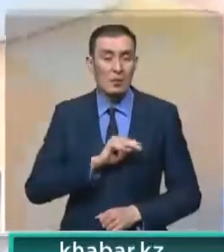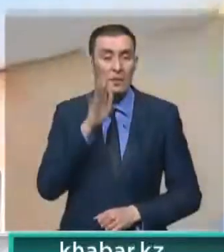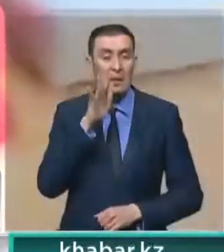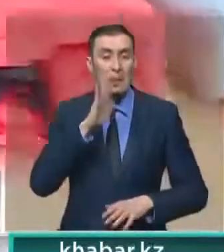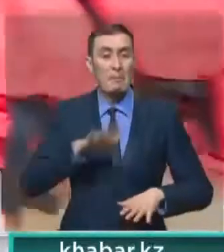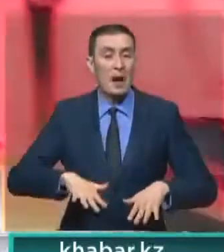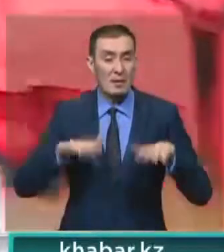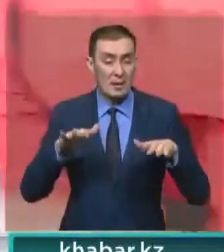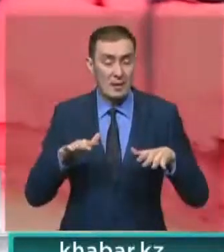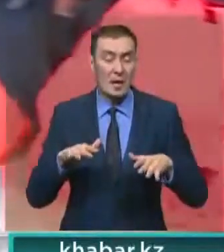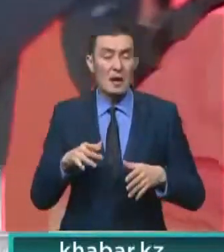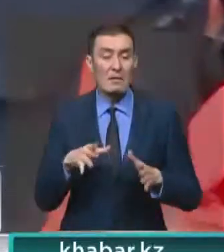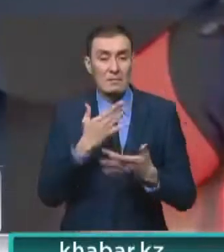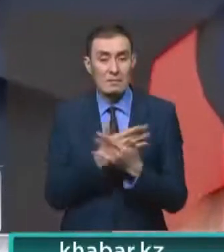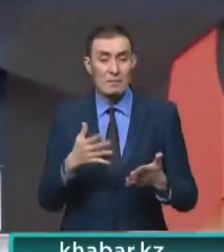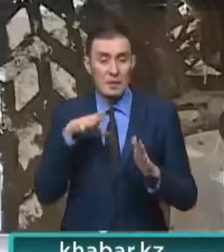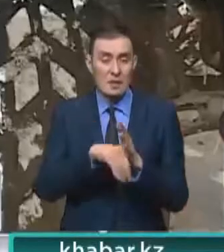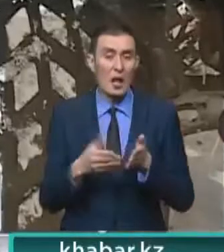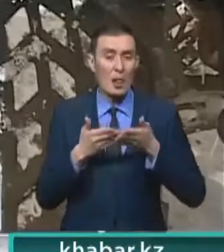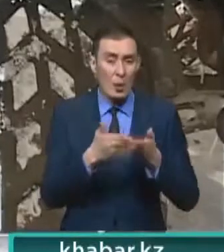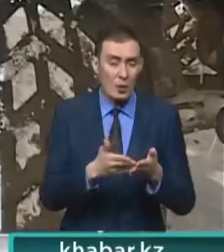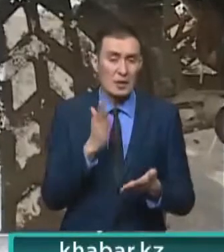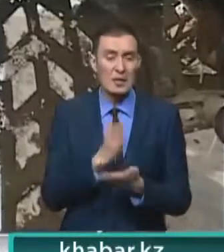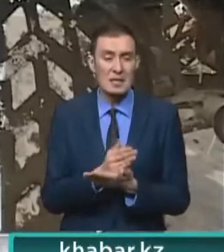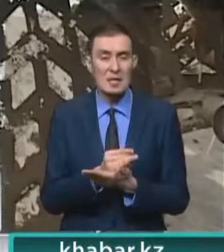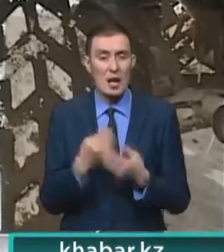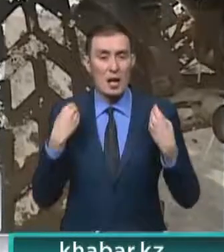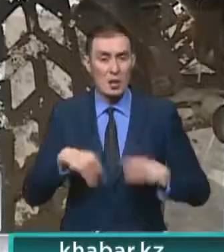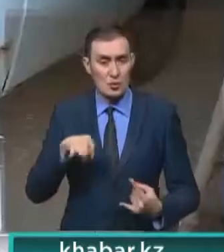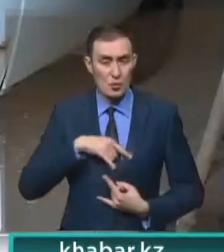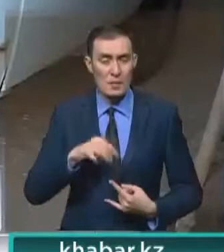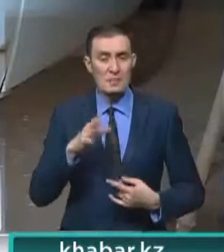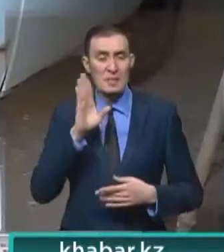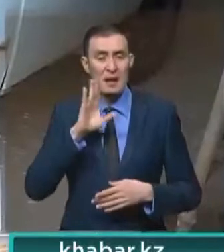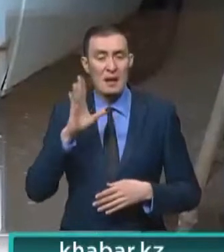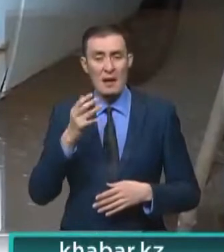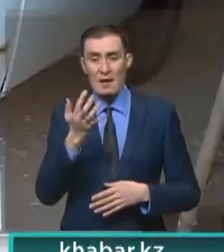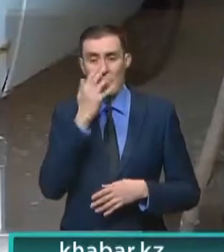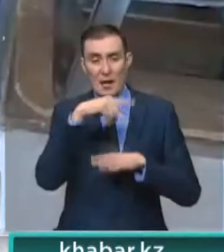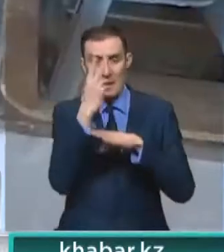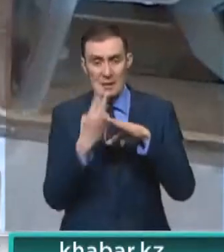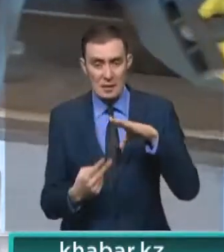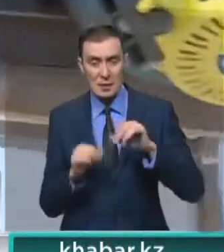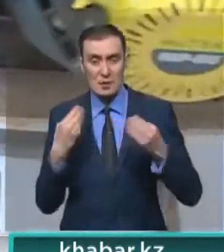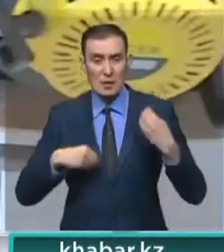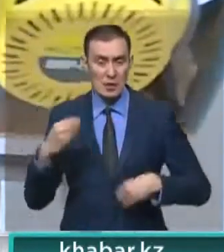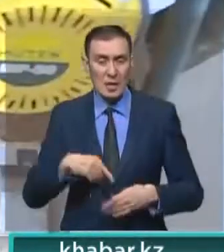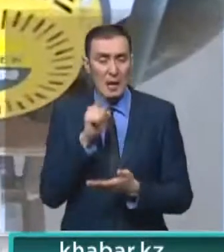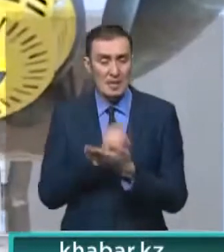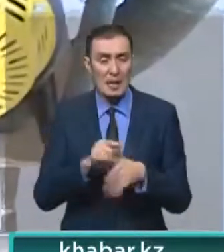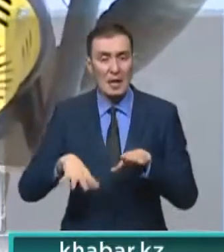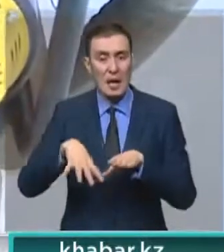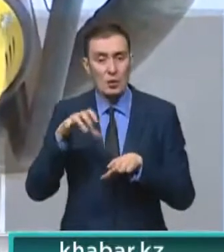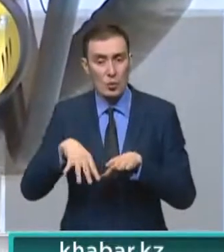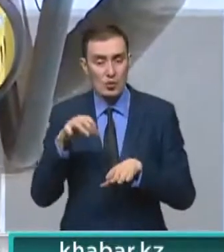время паводка. В арсенале отряда экстренного реагирования моторные лодки, несколько гидрокостюмов и водолазное снаряжение. Обязательными значатся мотопомпы для откачки талой